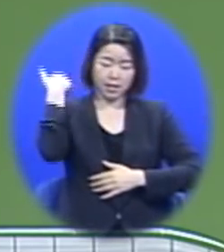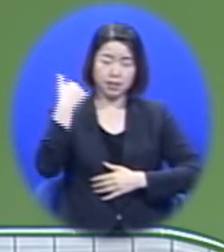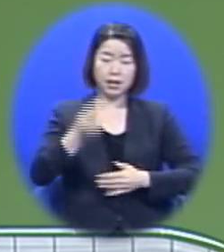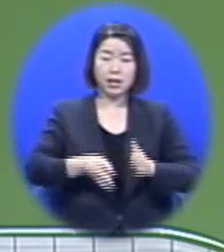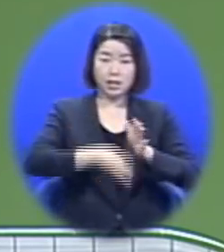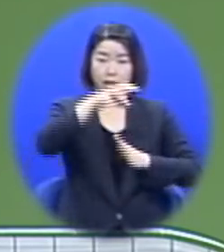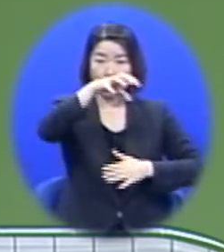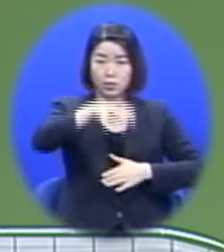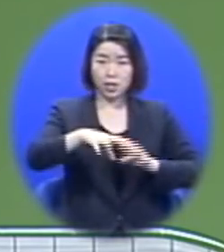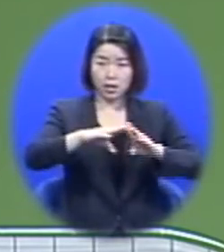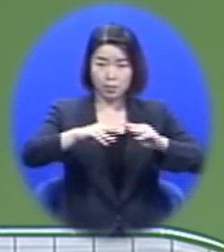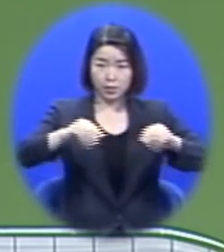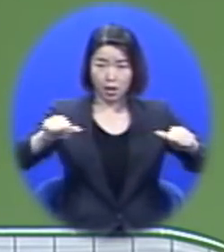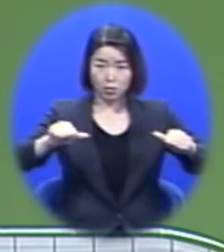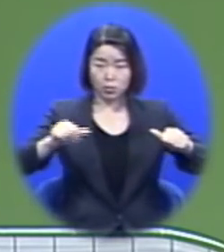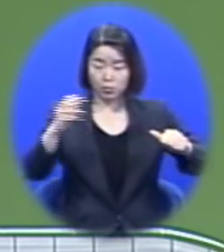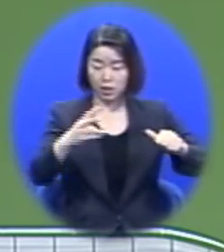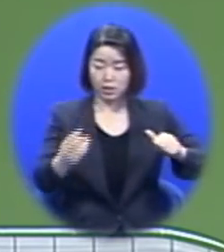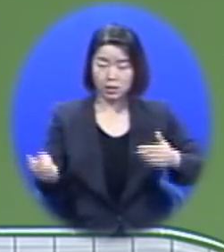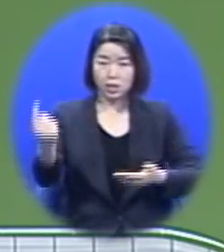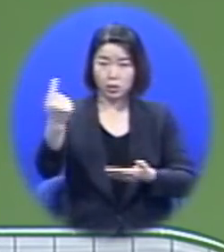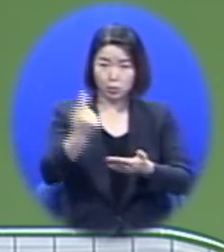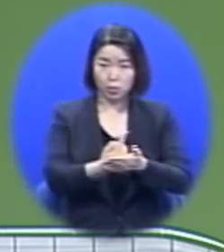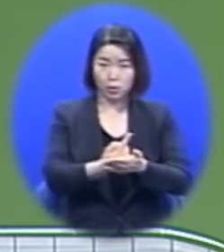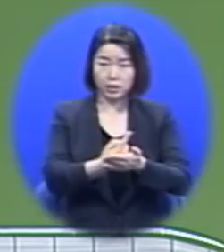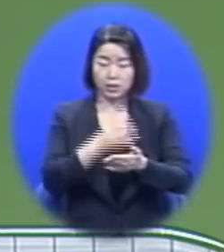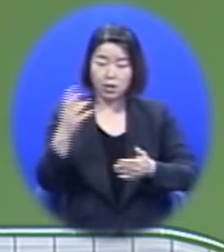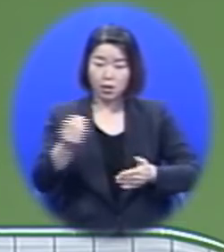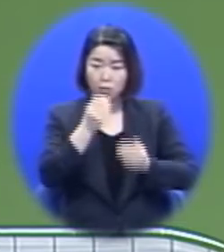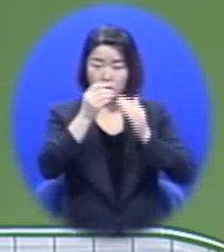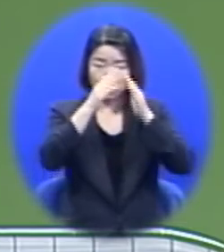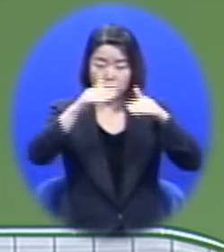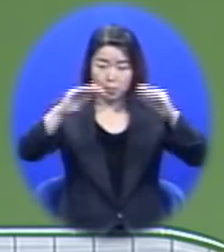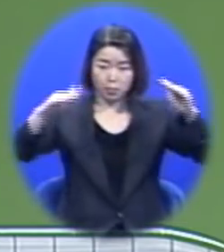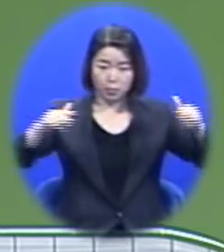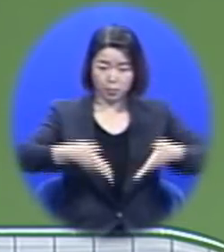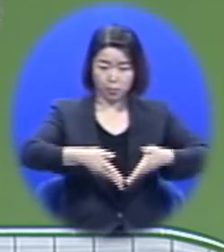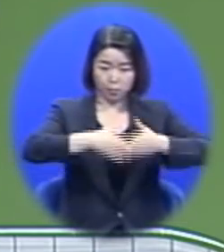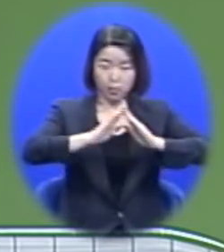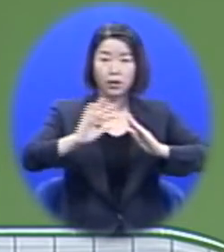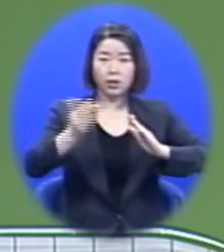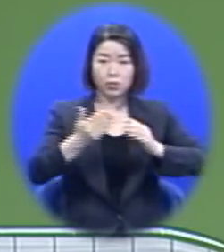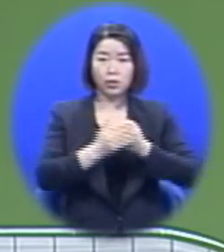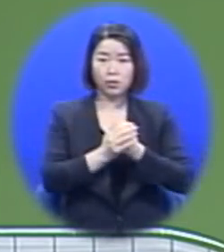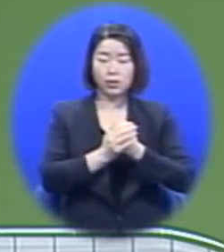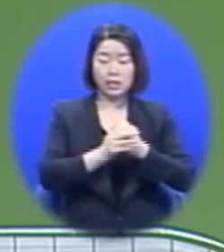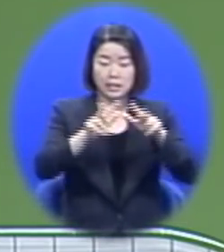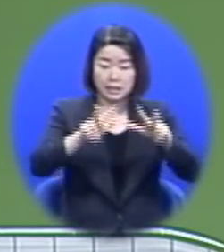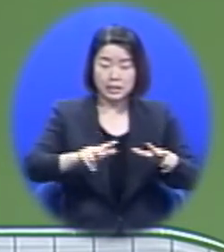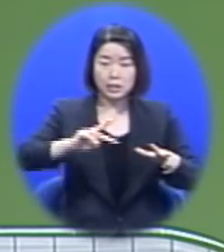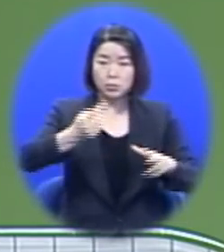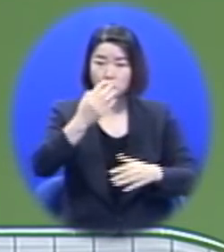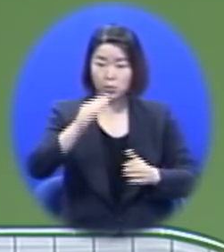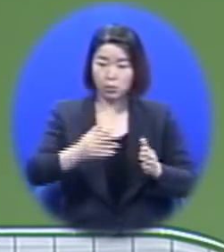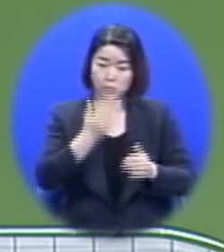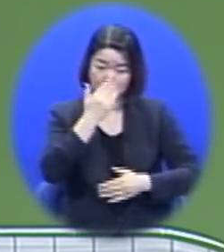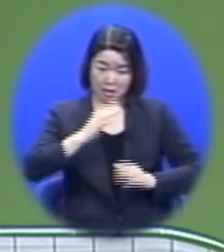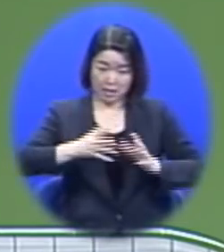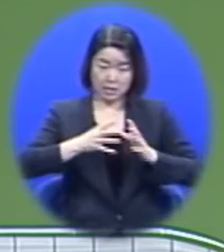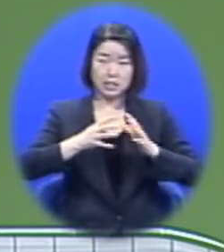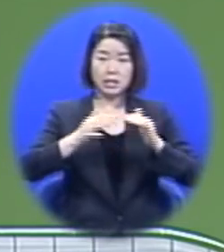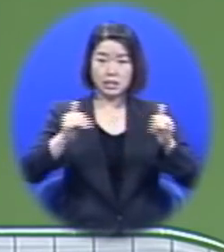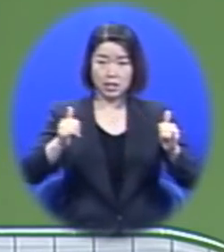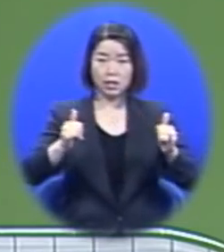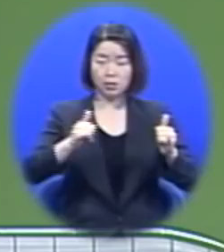돌아옵니다. 거기에 성벽이 세워지고 성전이 다시 재건이 됩니다. 지금도 이스라엘은 그냥 있지요. 그러나